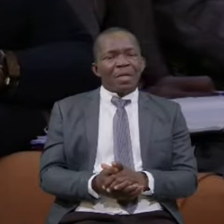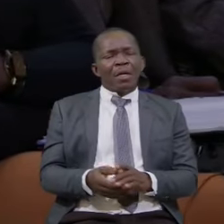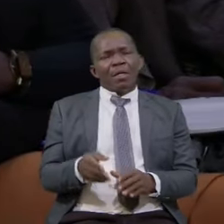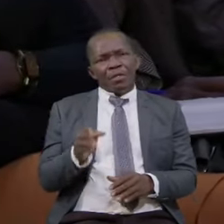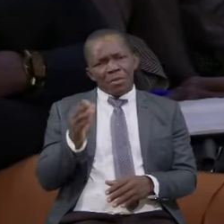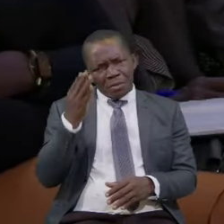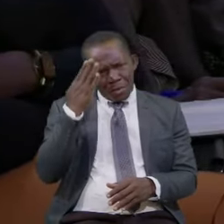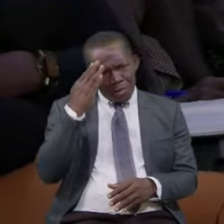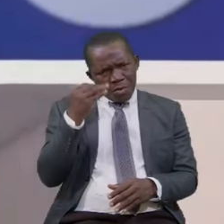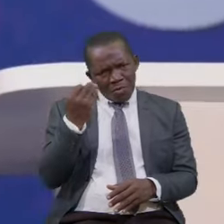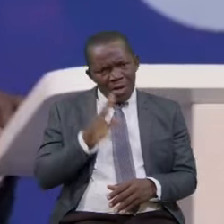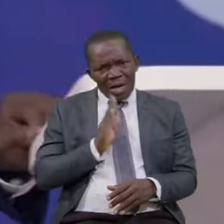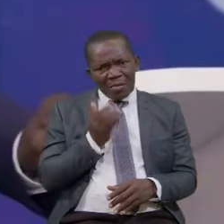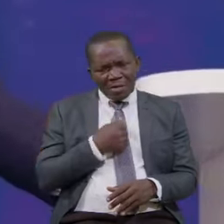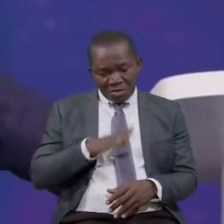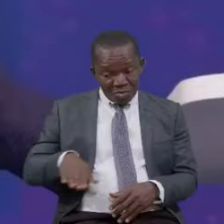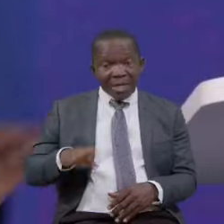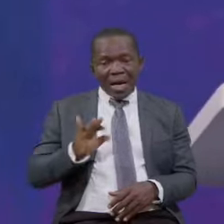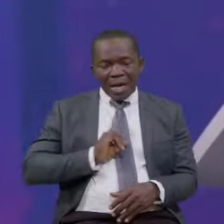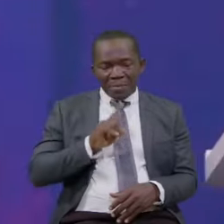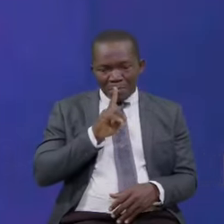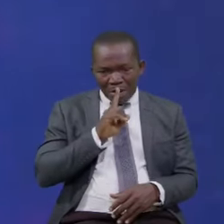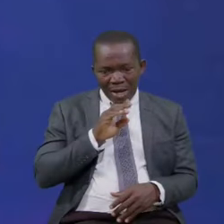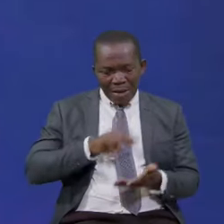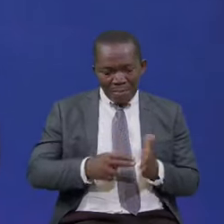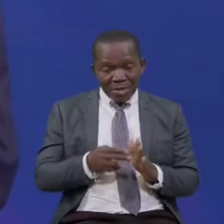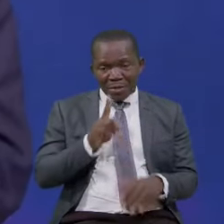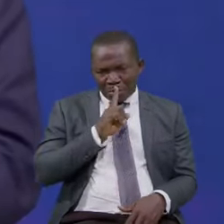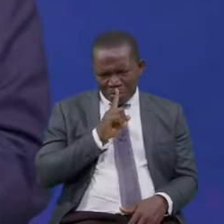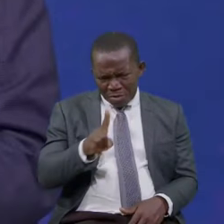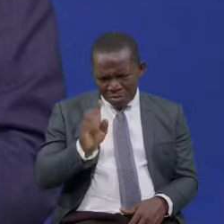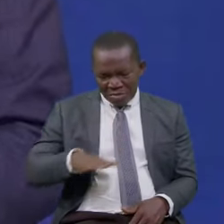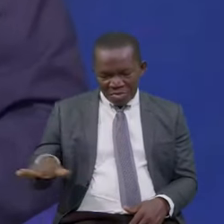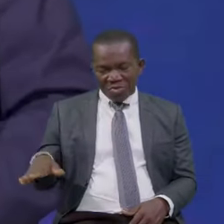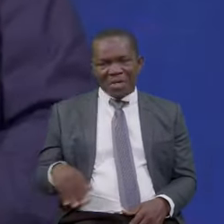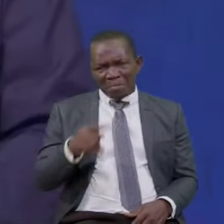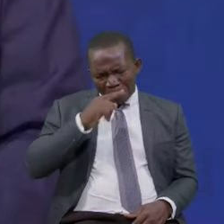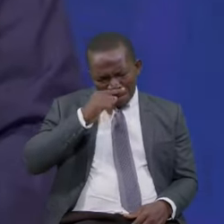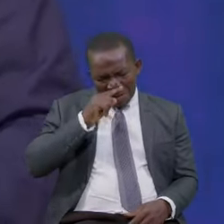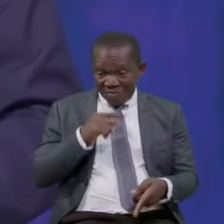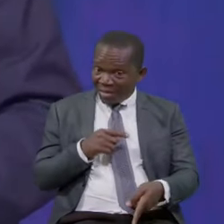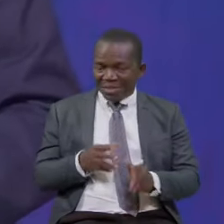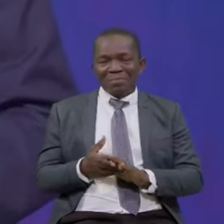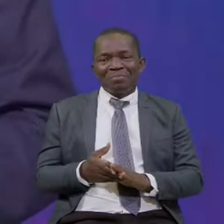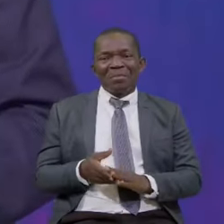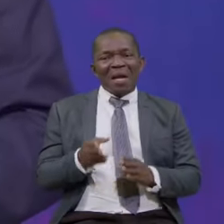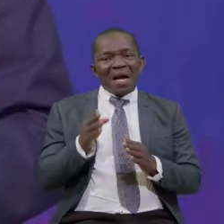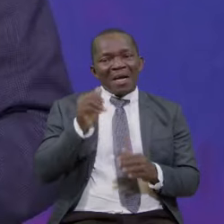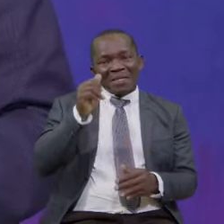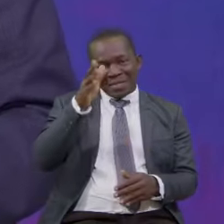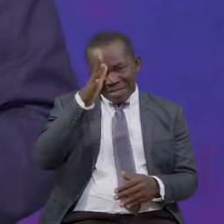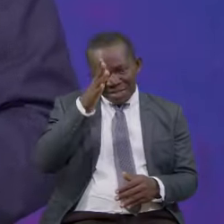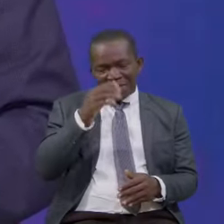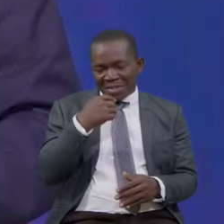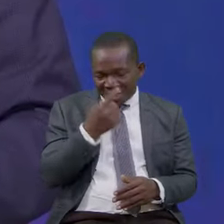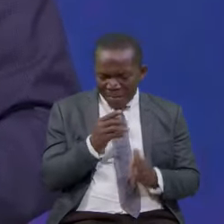enfants pas de vrais enfants hein papa dé prie maman dé prie